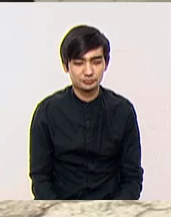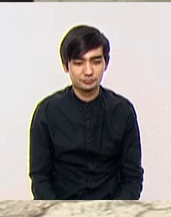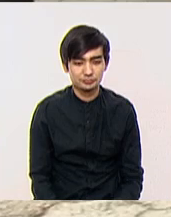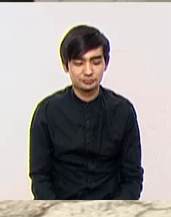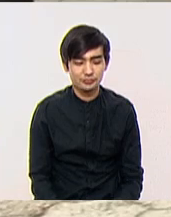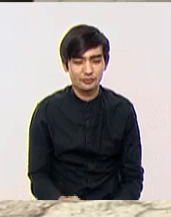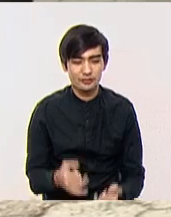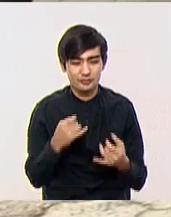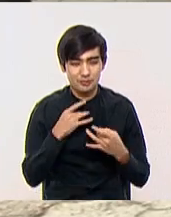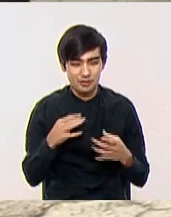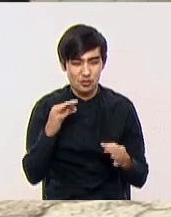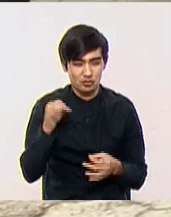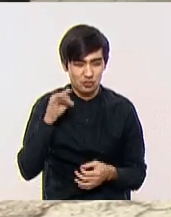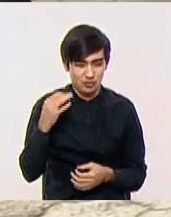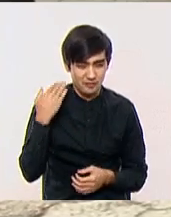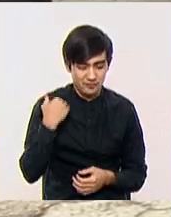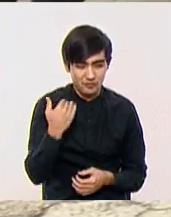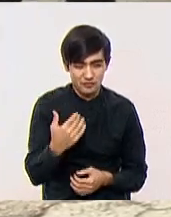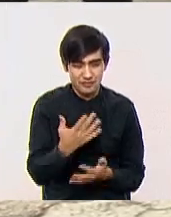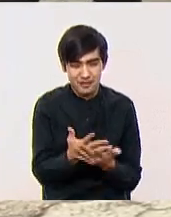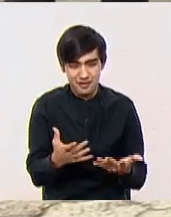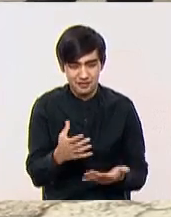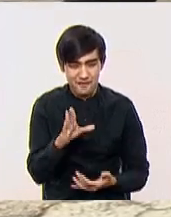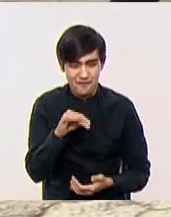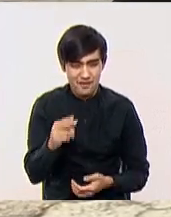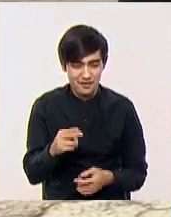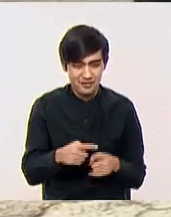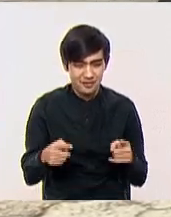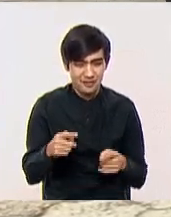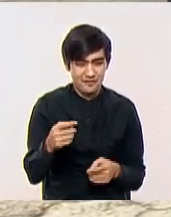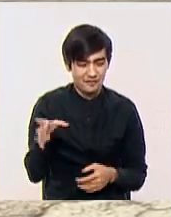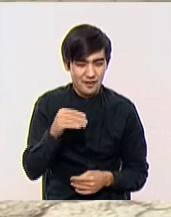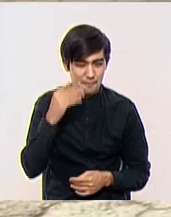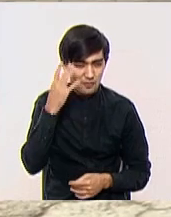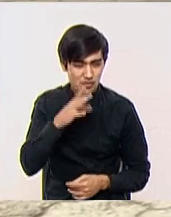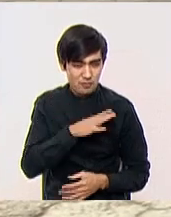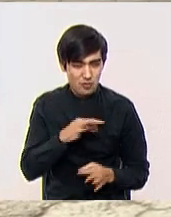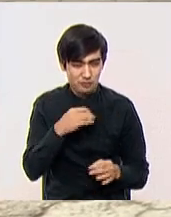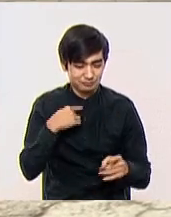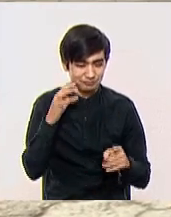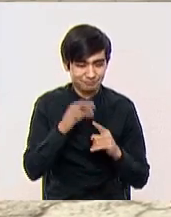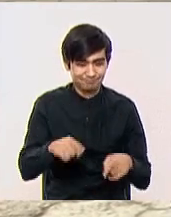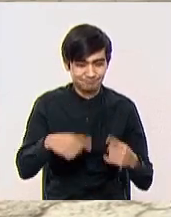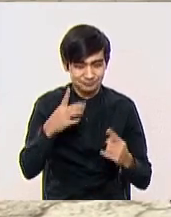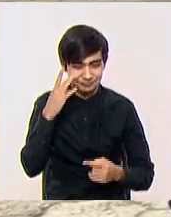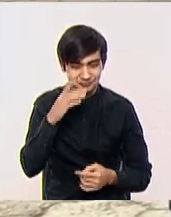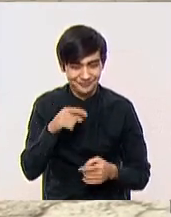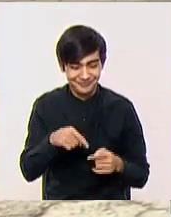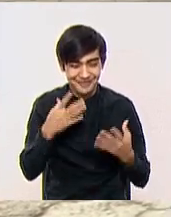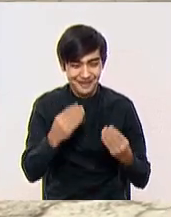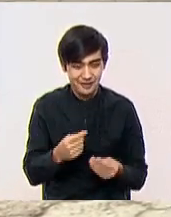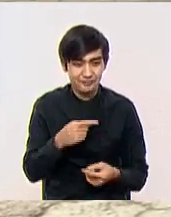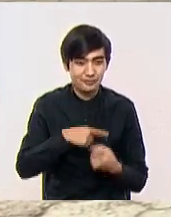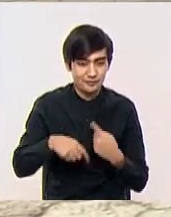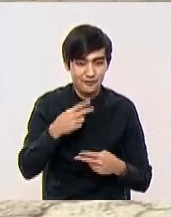Бұл тәуелсіздік бабалар ханыменен сан ғасырлар бойы бабалар армандаған осы тәуелсіздік бүгінгі күні